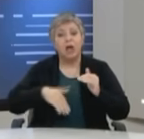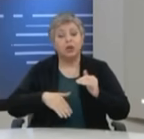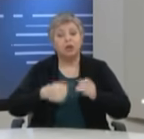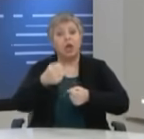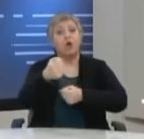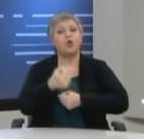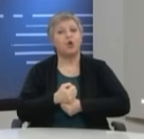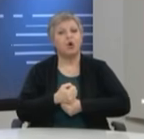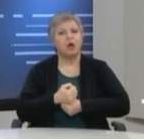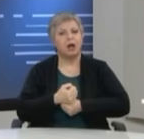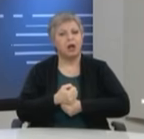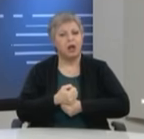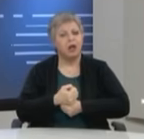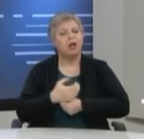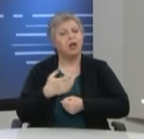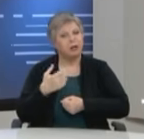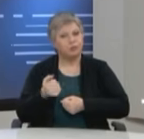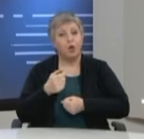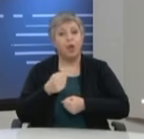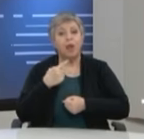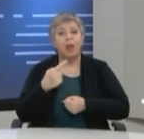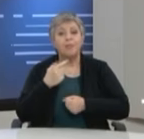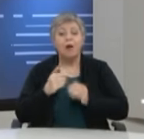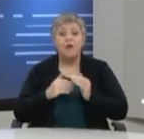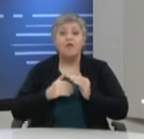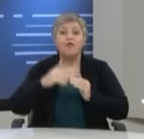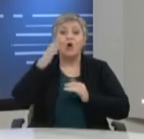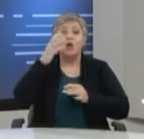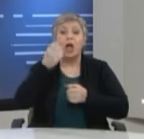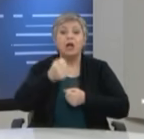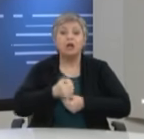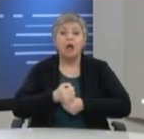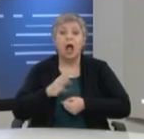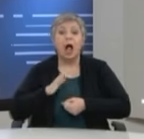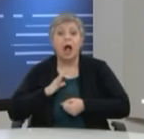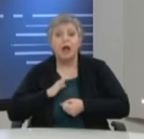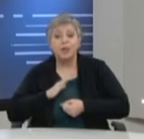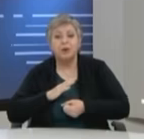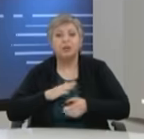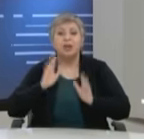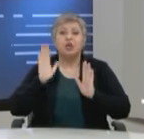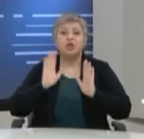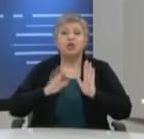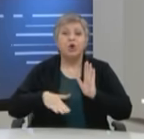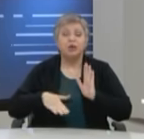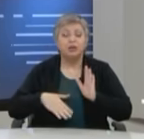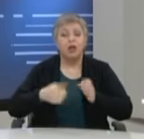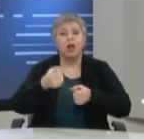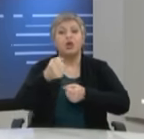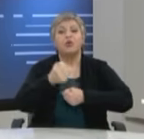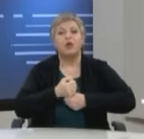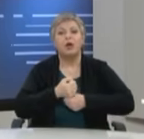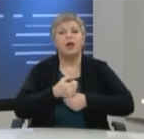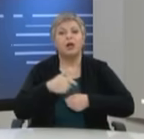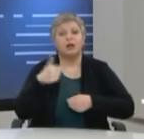ονόματά τους. Βορειοκορεάτες και Νότιο-Κορεάτες λέμε. Μόνο στη Βόρεια Μακεδονία